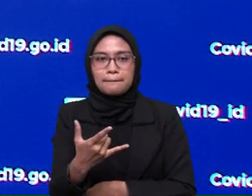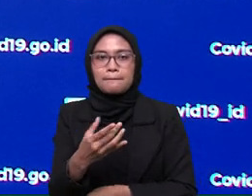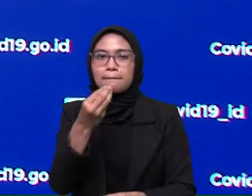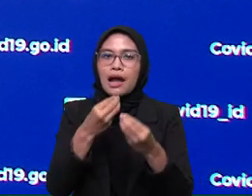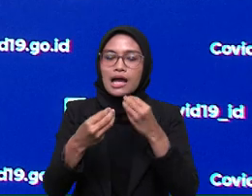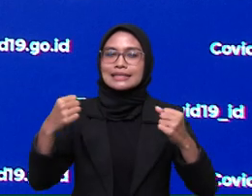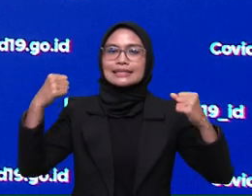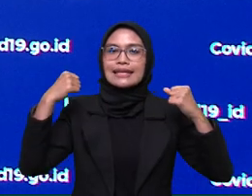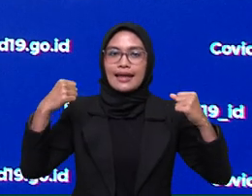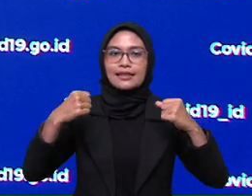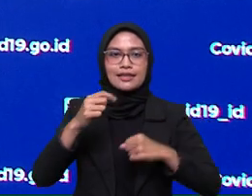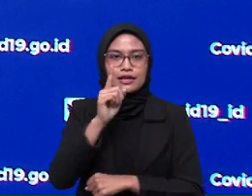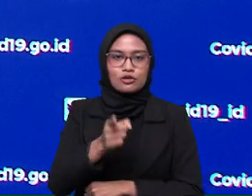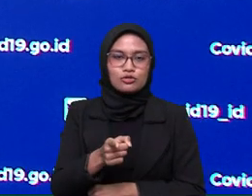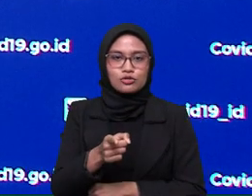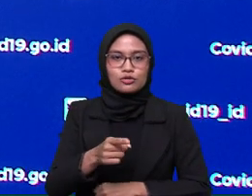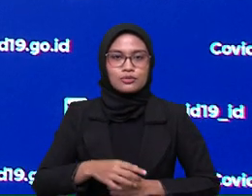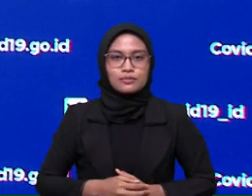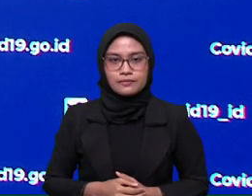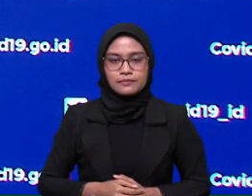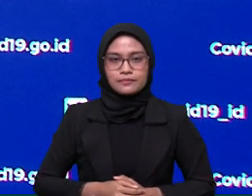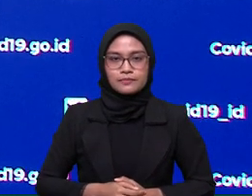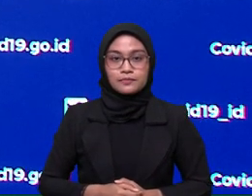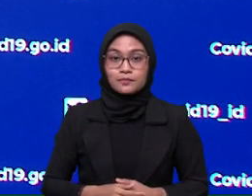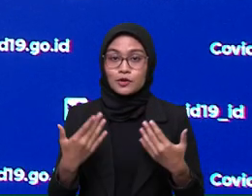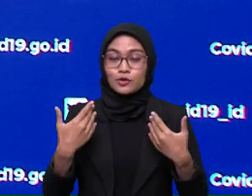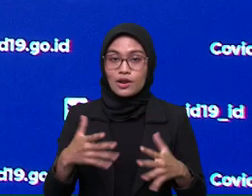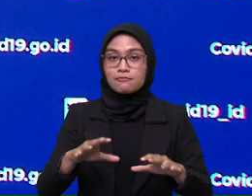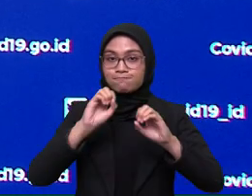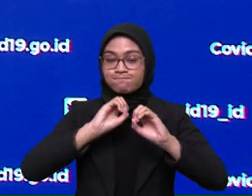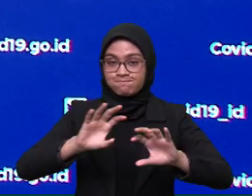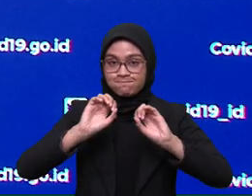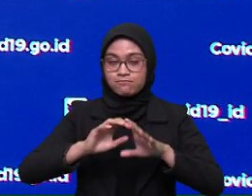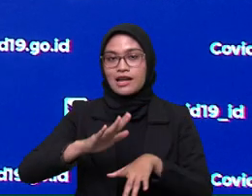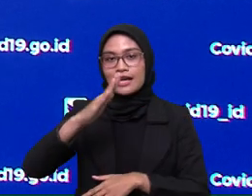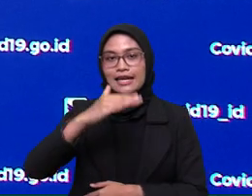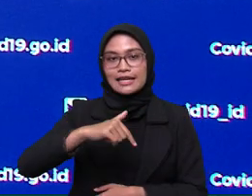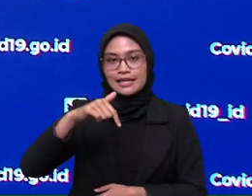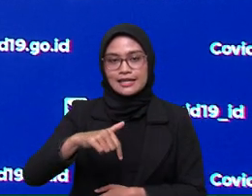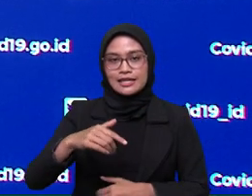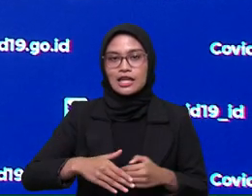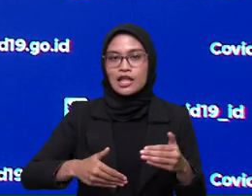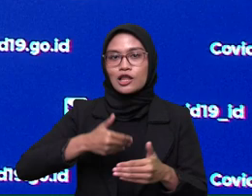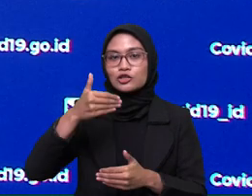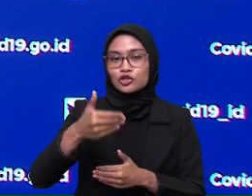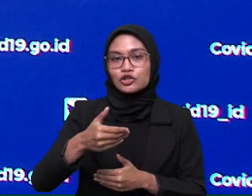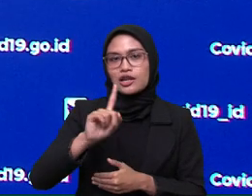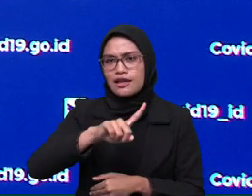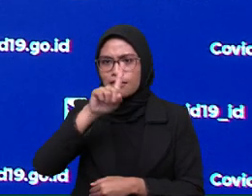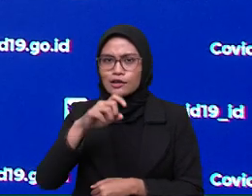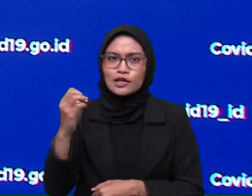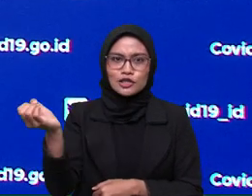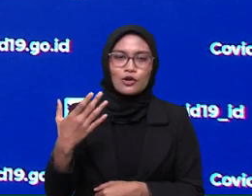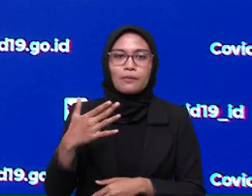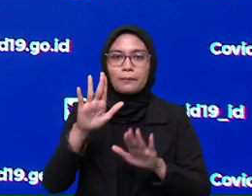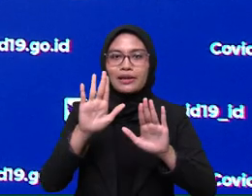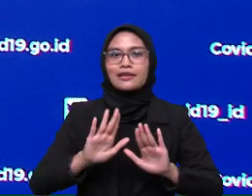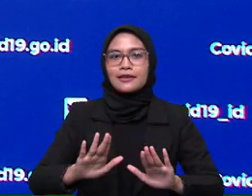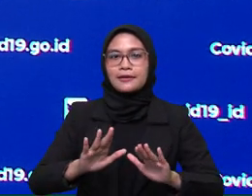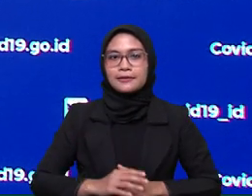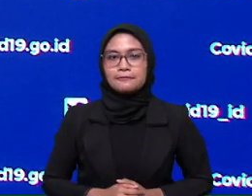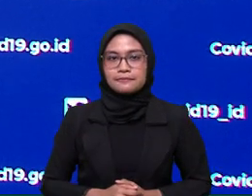selalu dalam kondisi terbaik sekian konferensi pers Hari ini saya lanjutkan dengan sesi tanya-jawab media terima